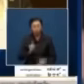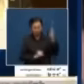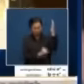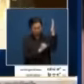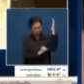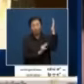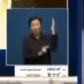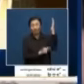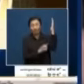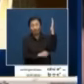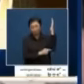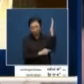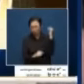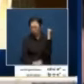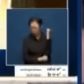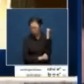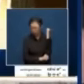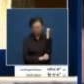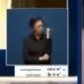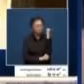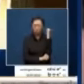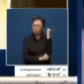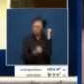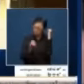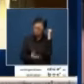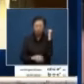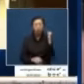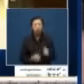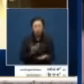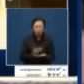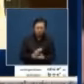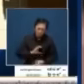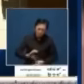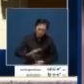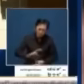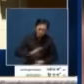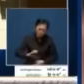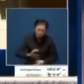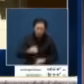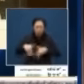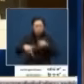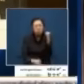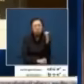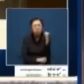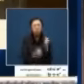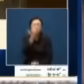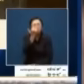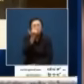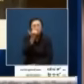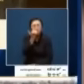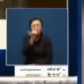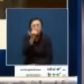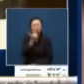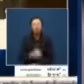ค่ะคุณผู้ชมพาไปดูความเคลื่อนไหวประชาธิปัตย์กันบ้างนะคะหัวหน้าพรรคค่ะรักษาการหัวหน้าพรรคนะคุณจุรินทร์ลักษณะวิเศษค่ะประชาธิปั